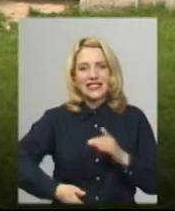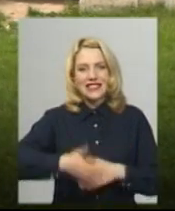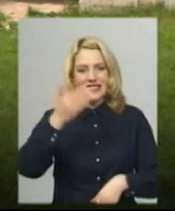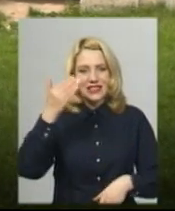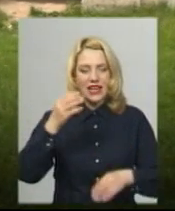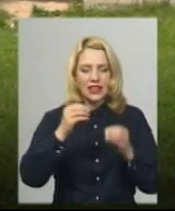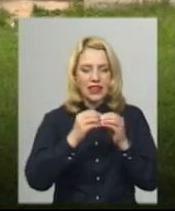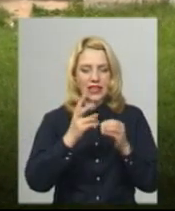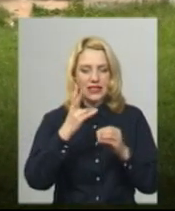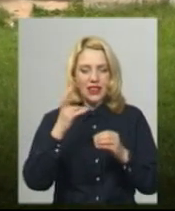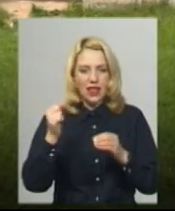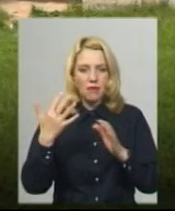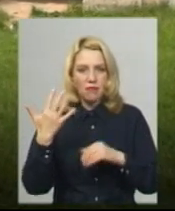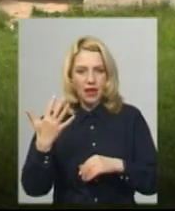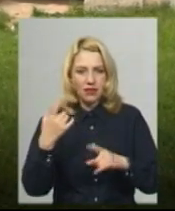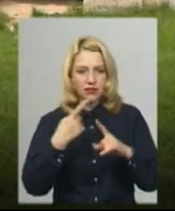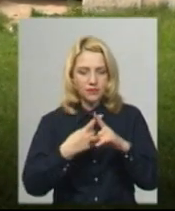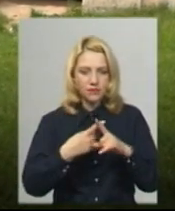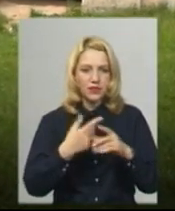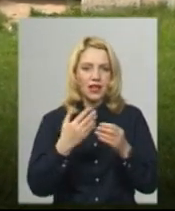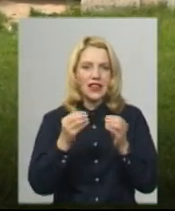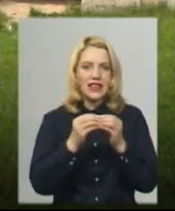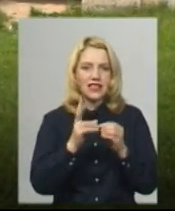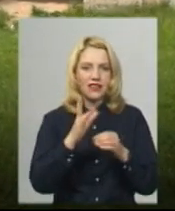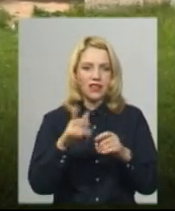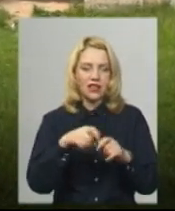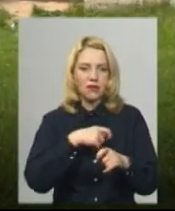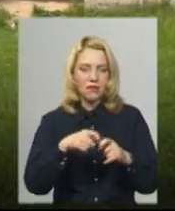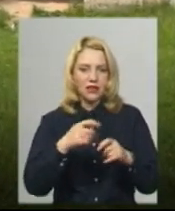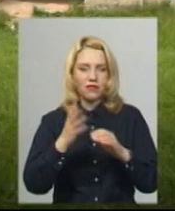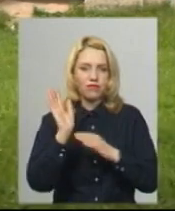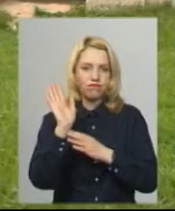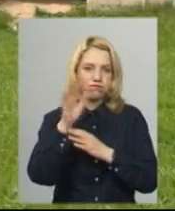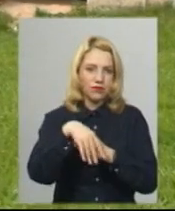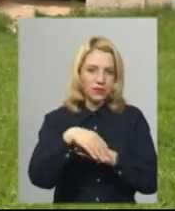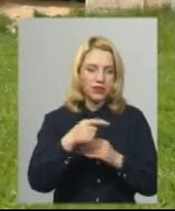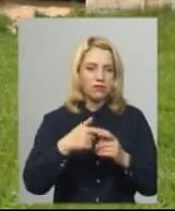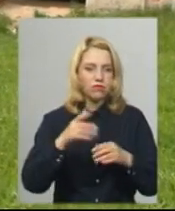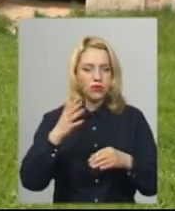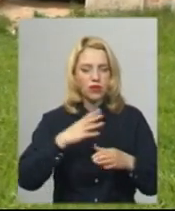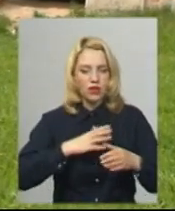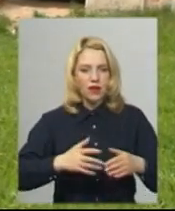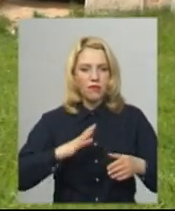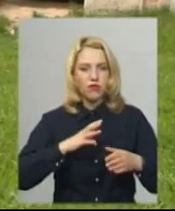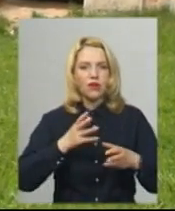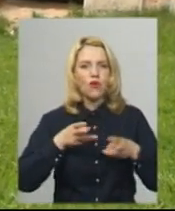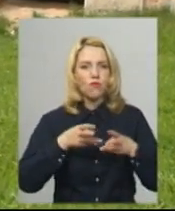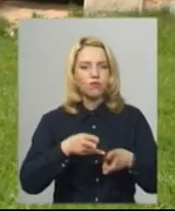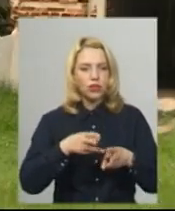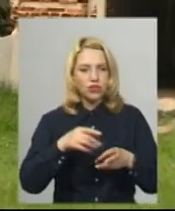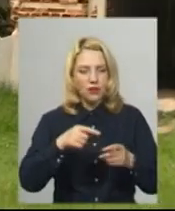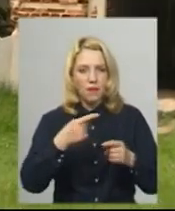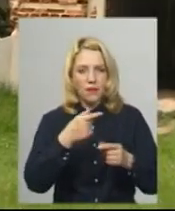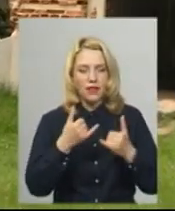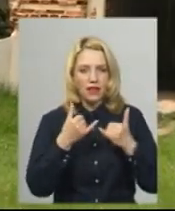на 5, десь орієнтовно біля 50 квадратних метрів. Це є несуща стіна, в якій була групка для обігріву першого і другого